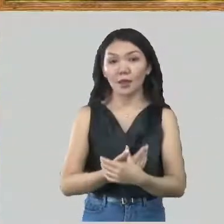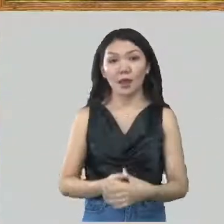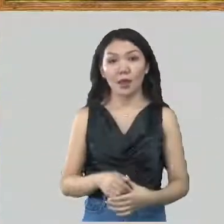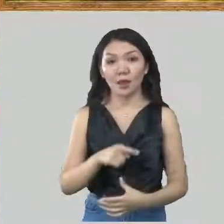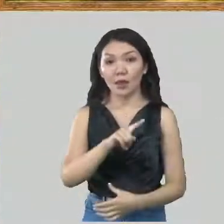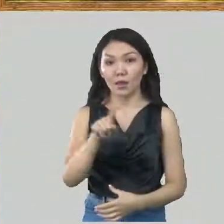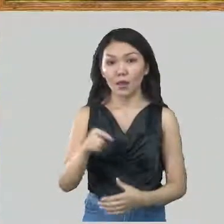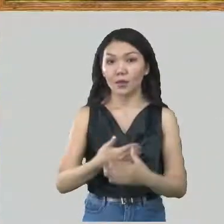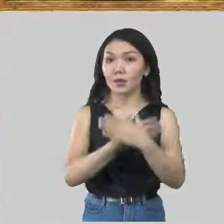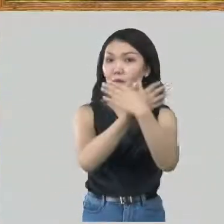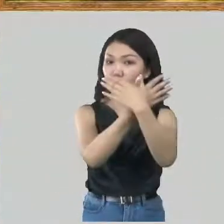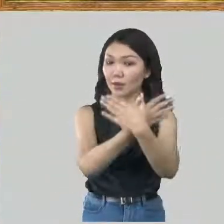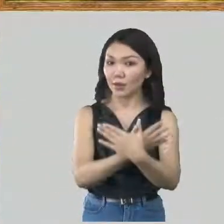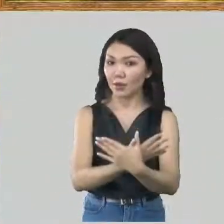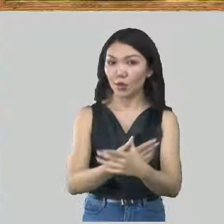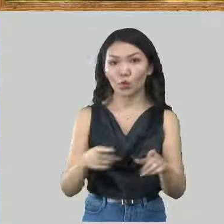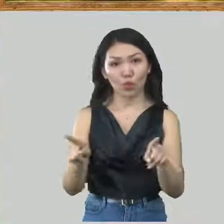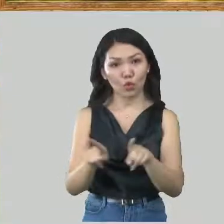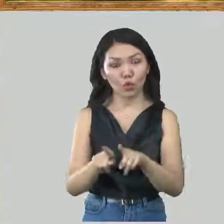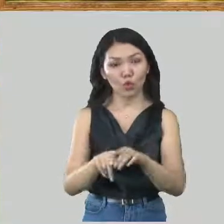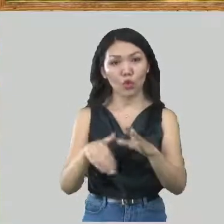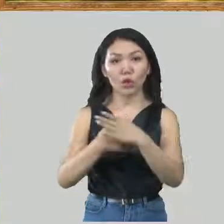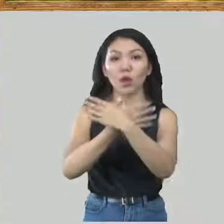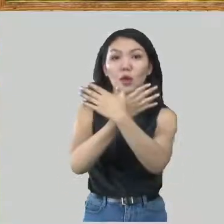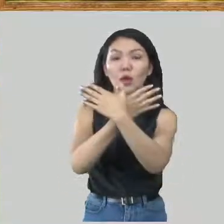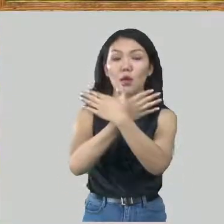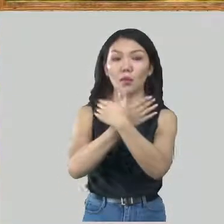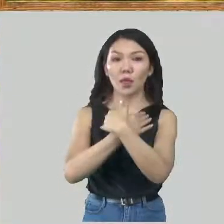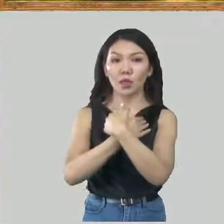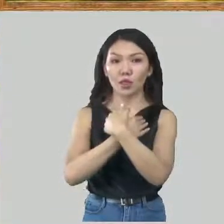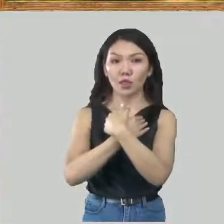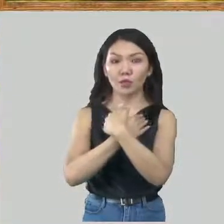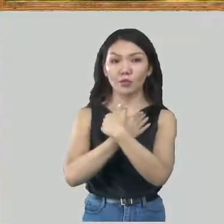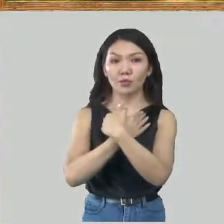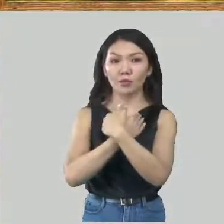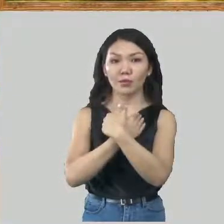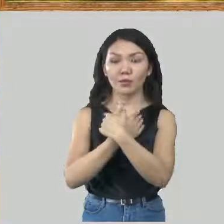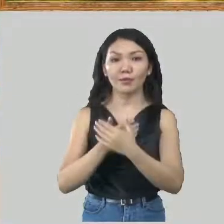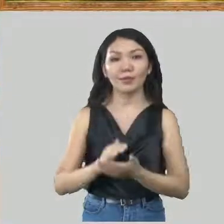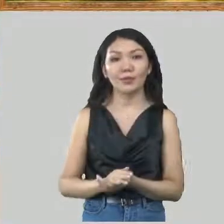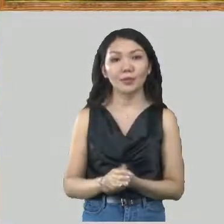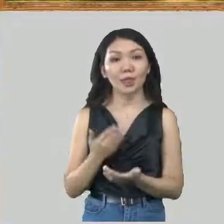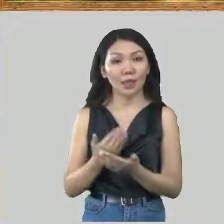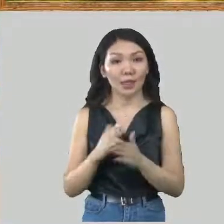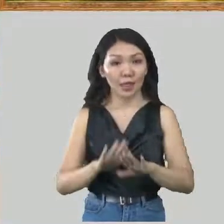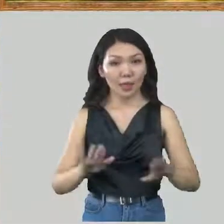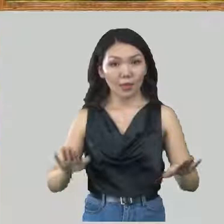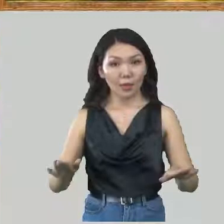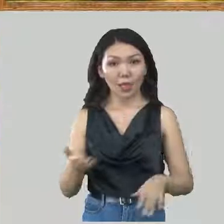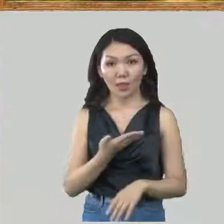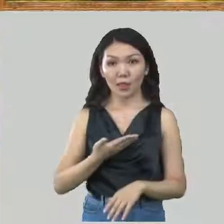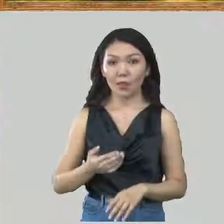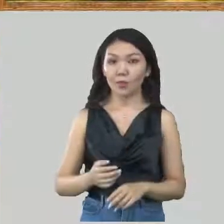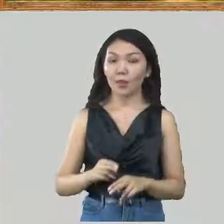тоже покажем. Крылья сложили назад. Итак, ребятки, мы с вами присели